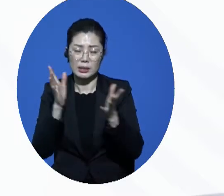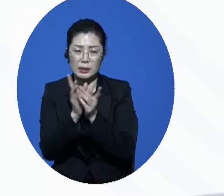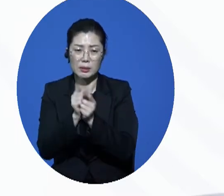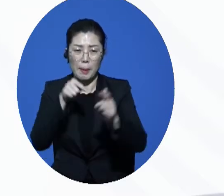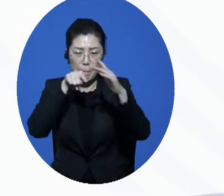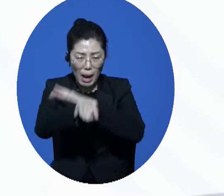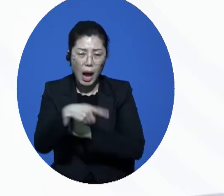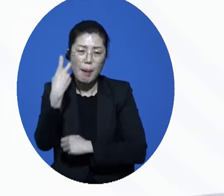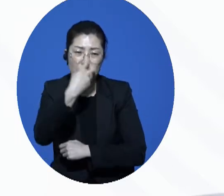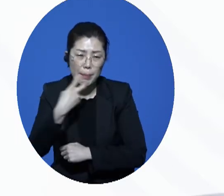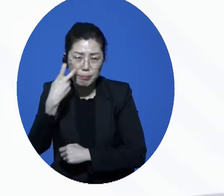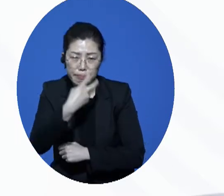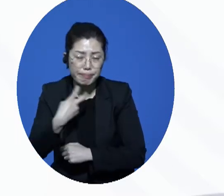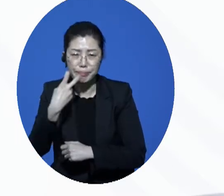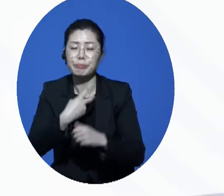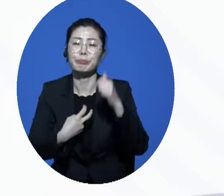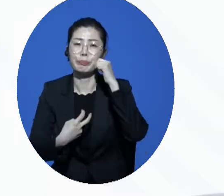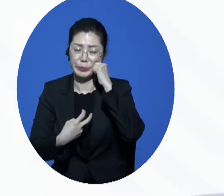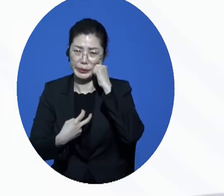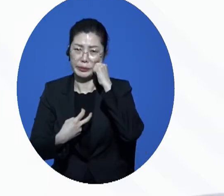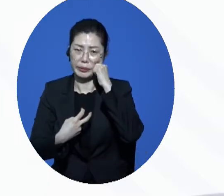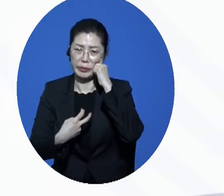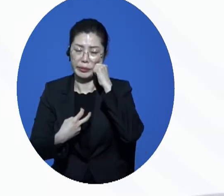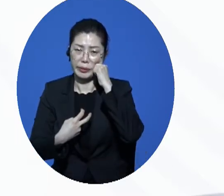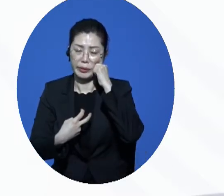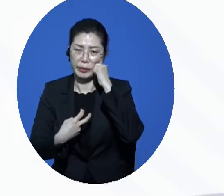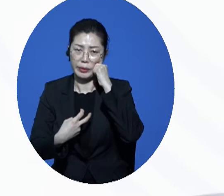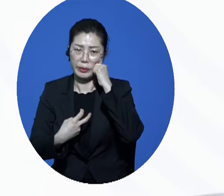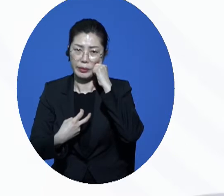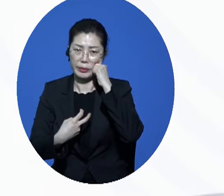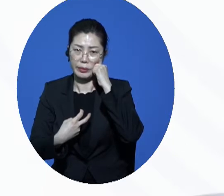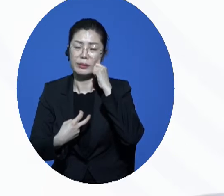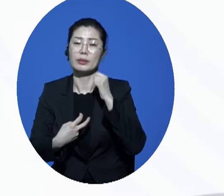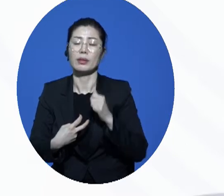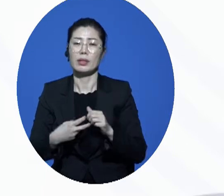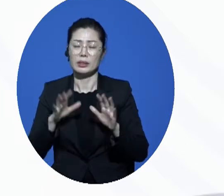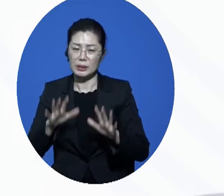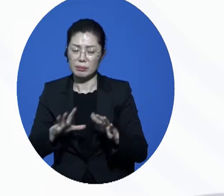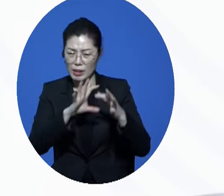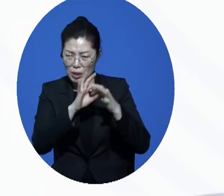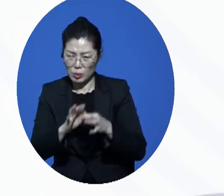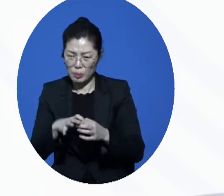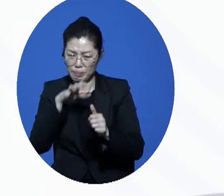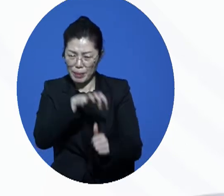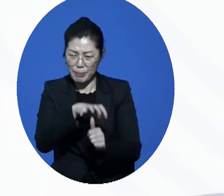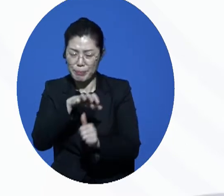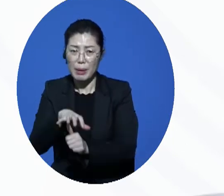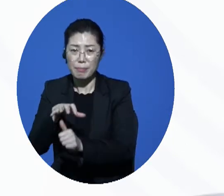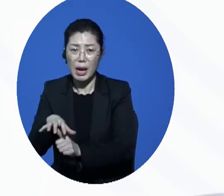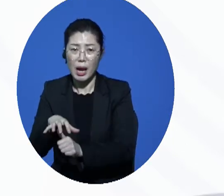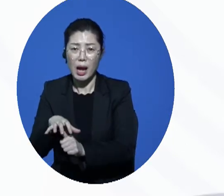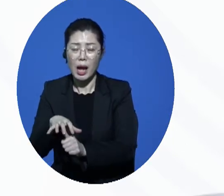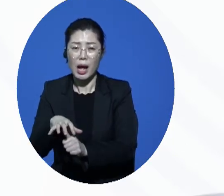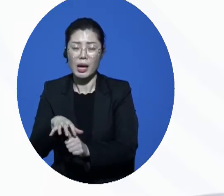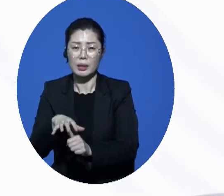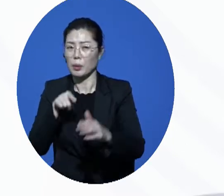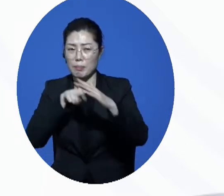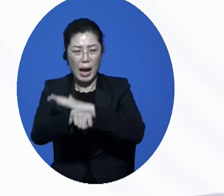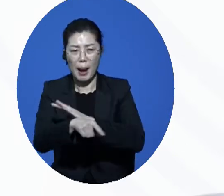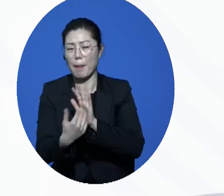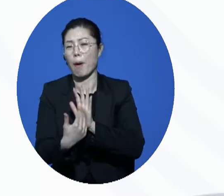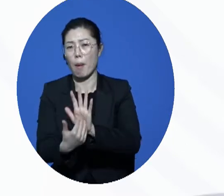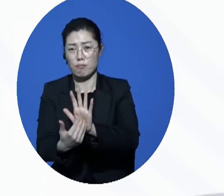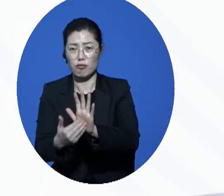할 수가 없었고 각종 봉쇄령 때문에 그리고 격리실에 더욱더 깊숙하게 은폐가 되어 있었기 때문에 저희가 방문을 할